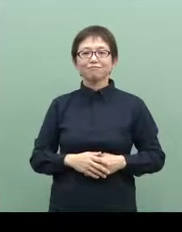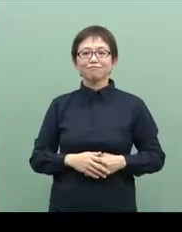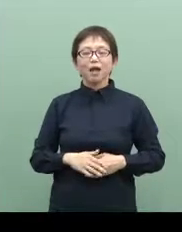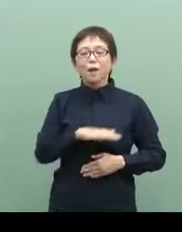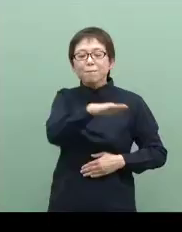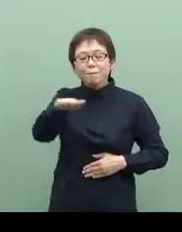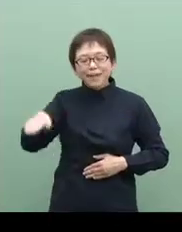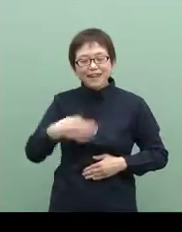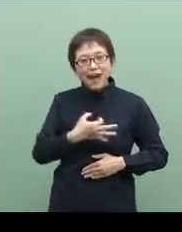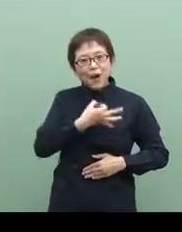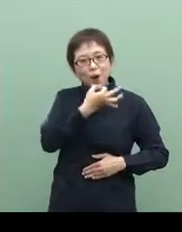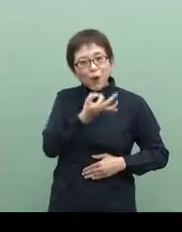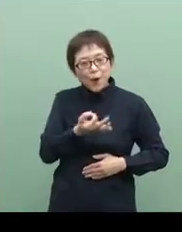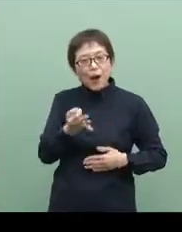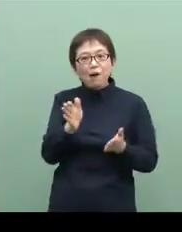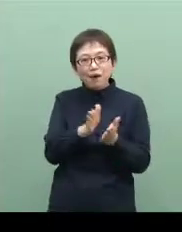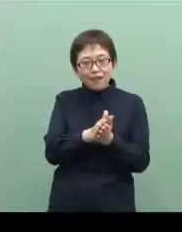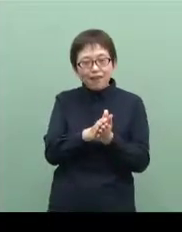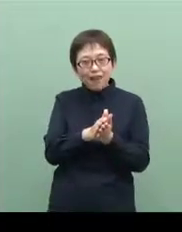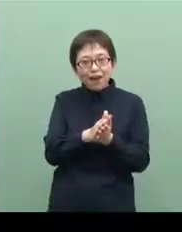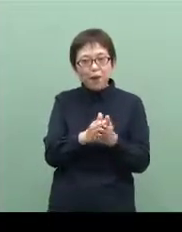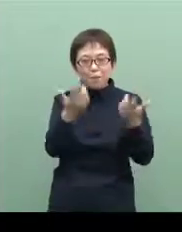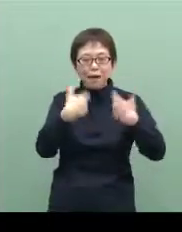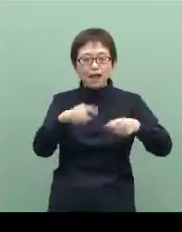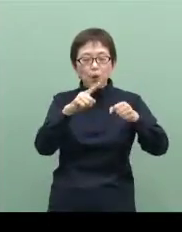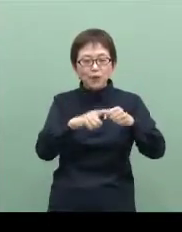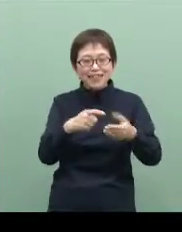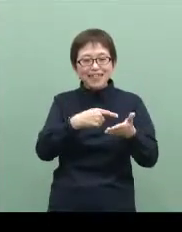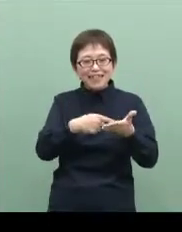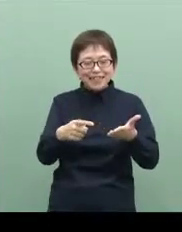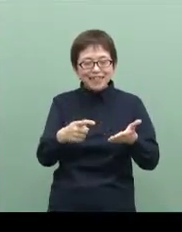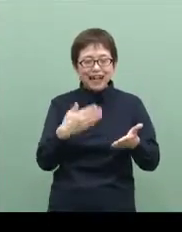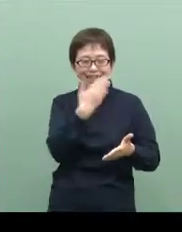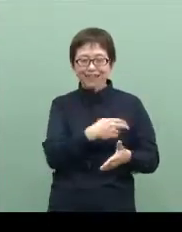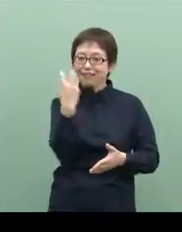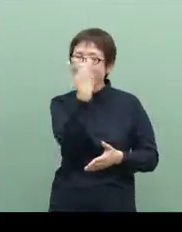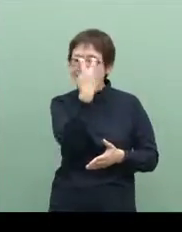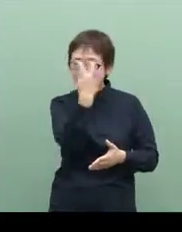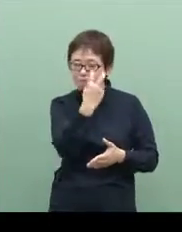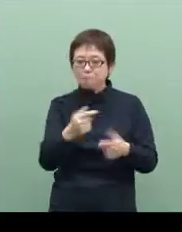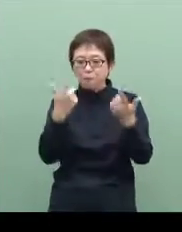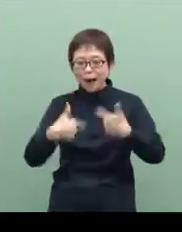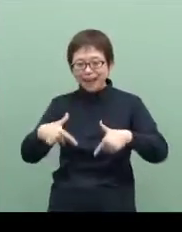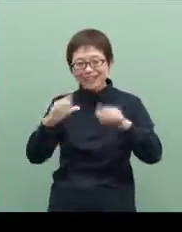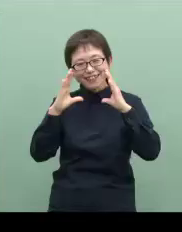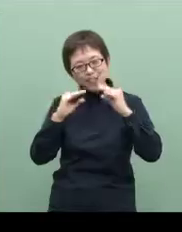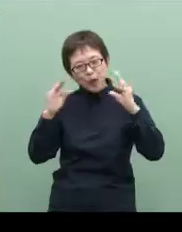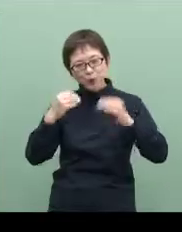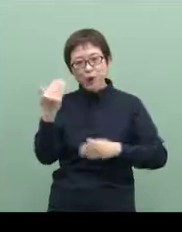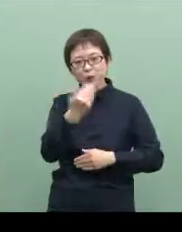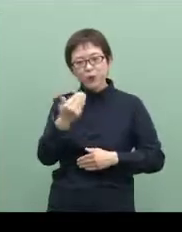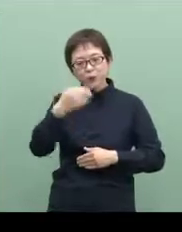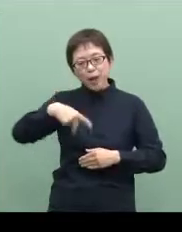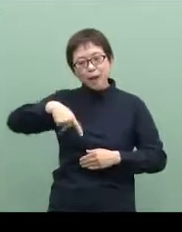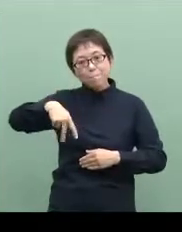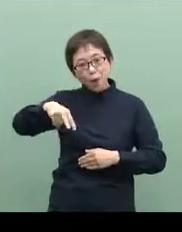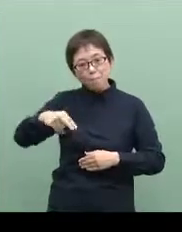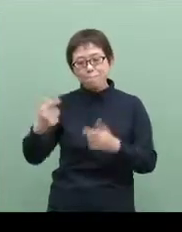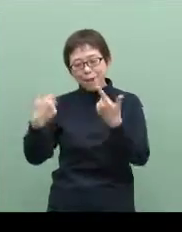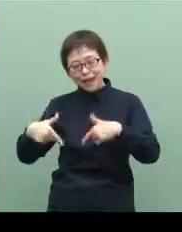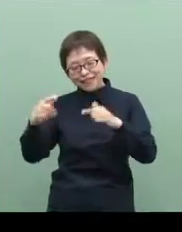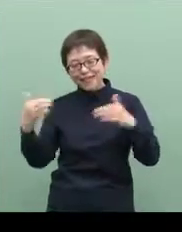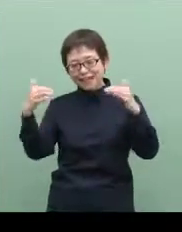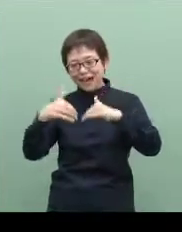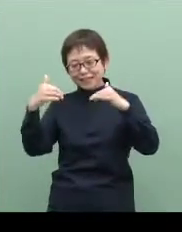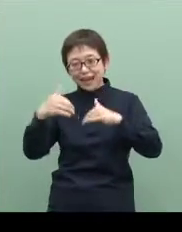ではみんなで声を合わせて、 毎年1回検診受けて、毎日ニコニコ9000歩、毎